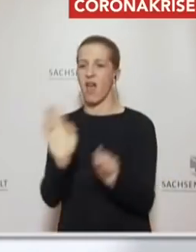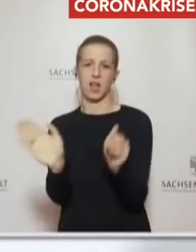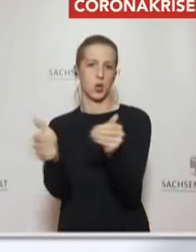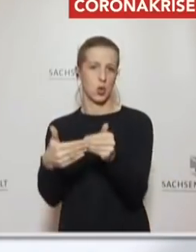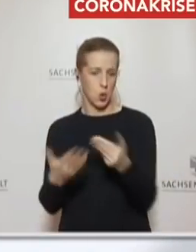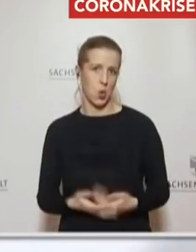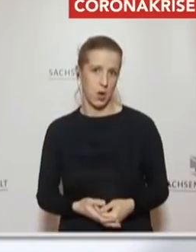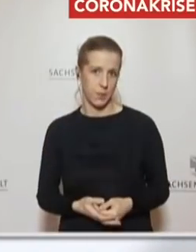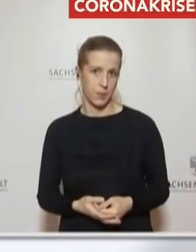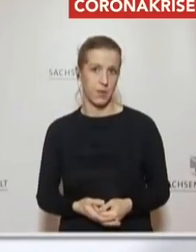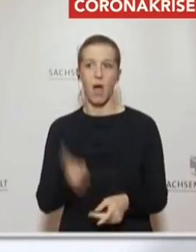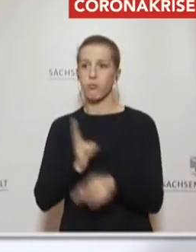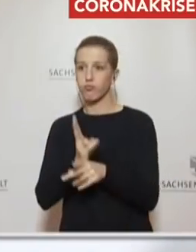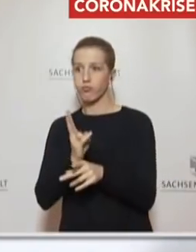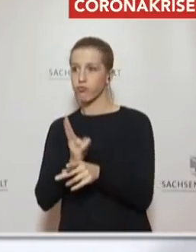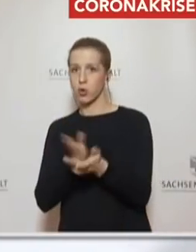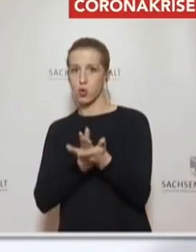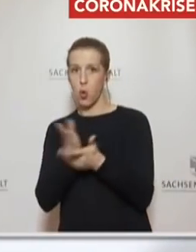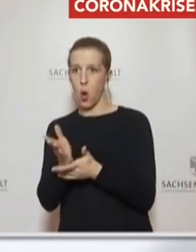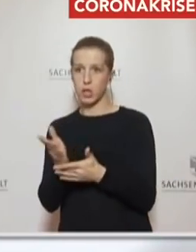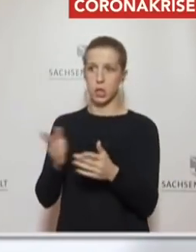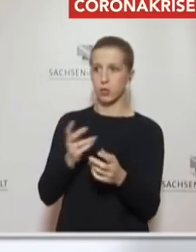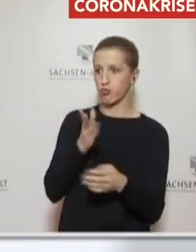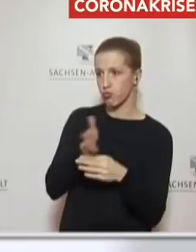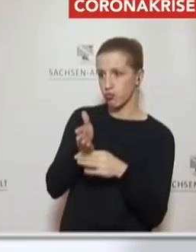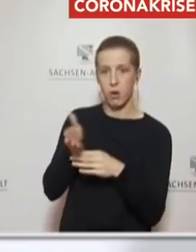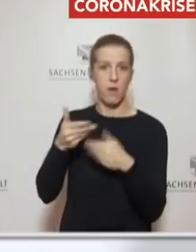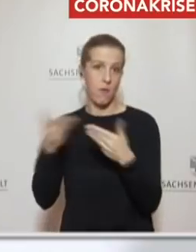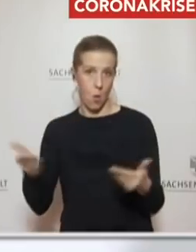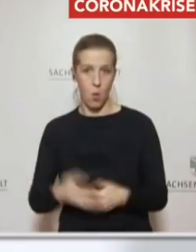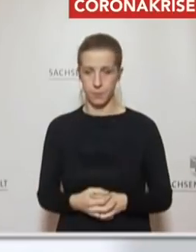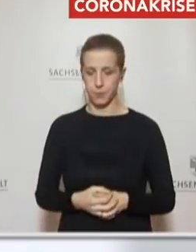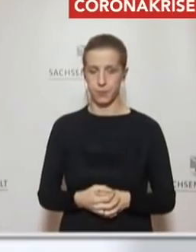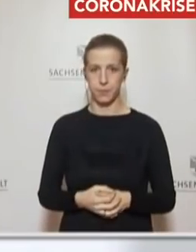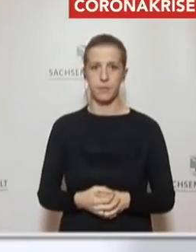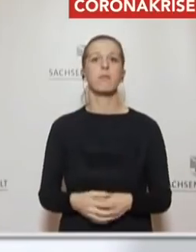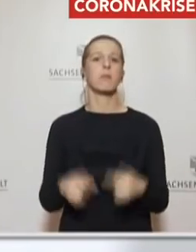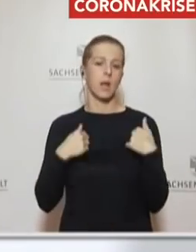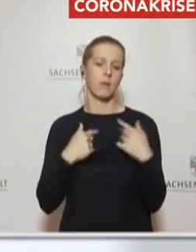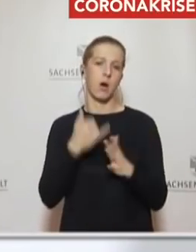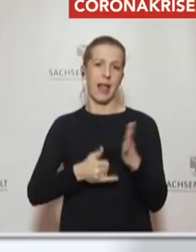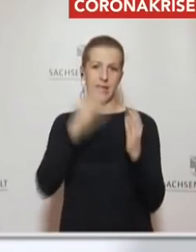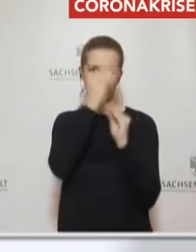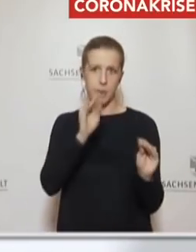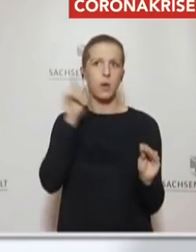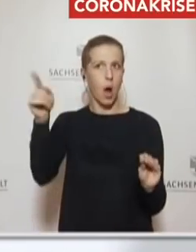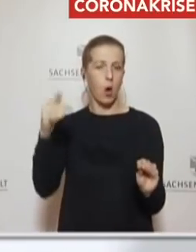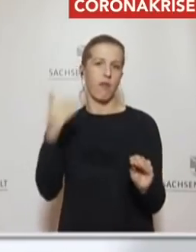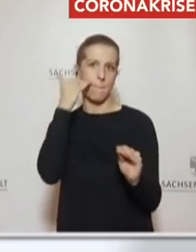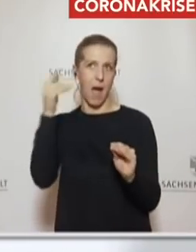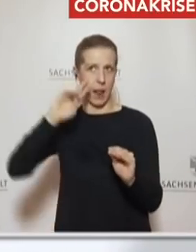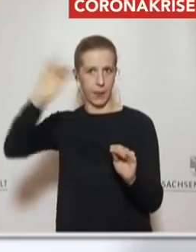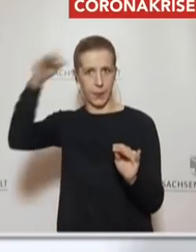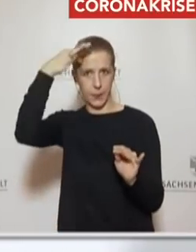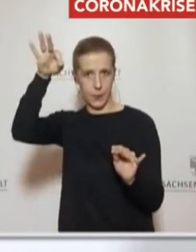was ist aufrechtzuerhalten. Deswegen die letzte Bemerkung als auch Wunsch der Bundeskanzlerin nochmal an